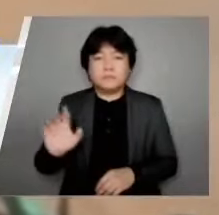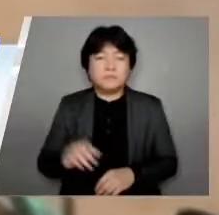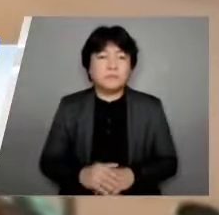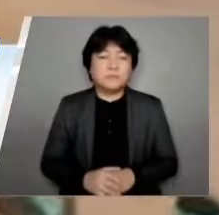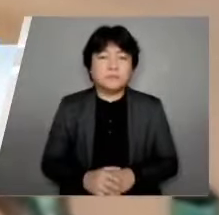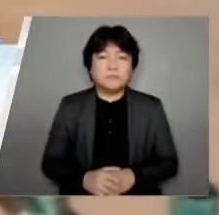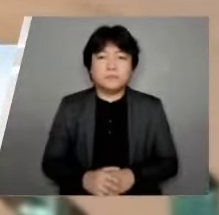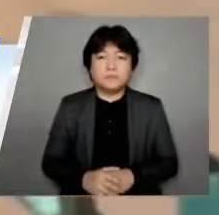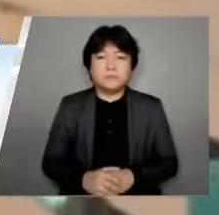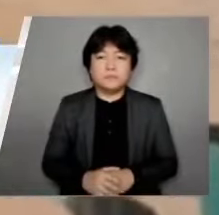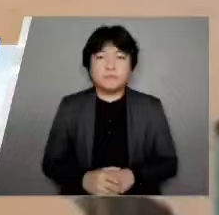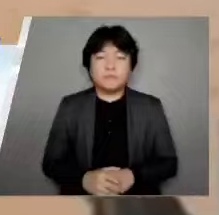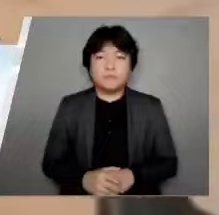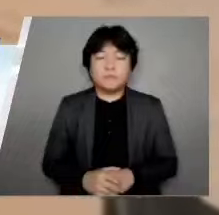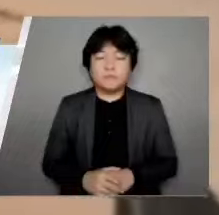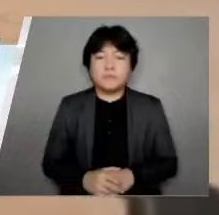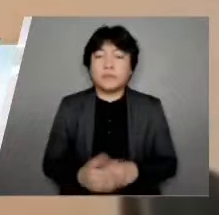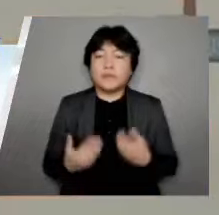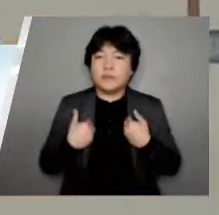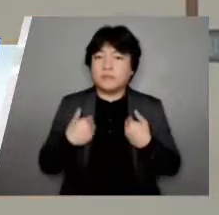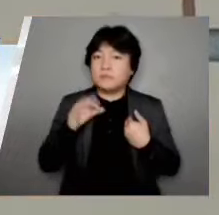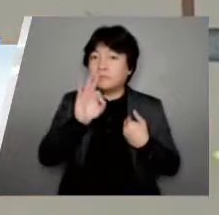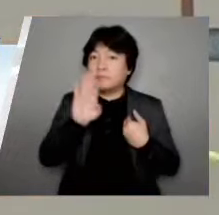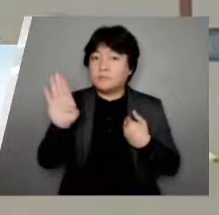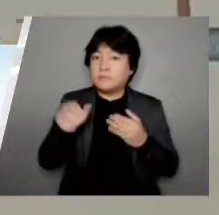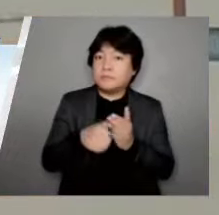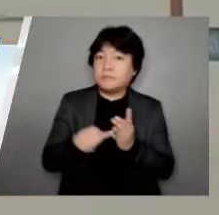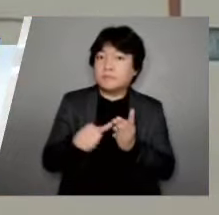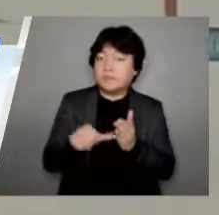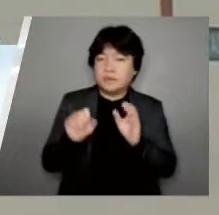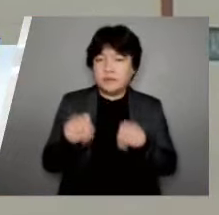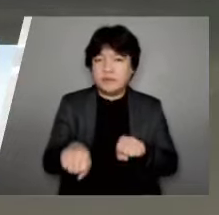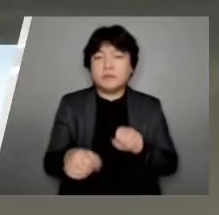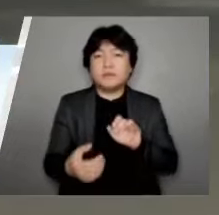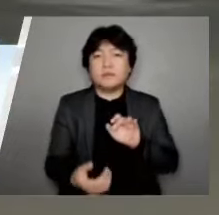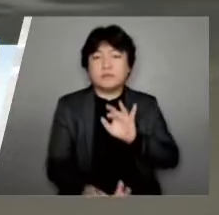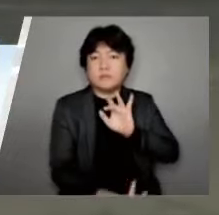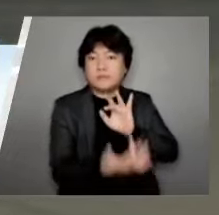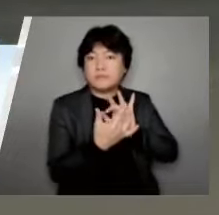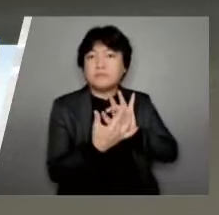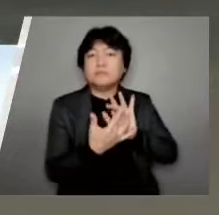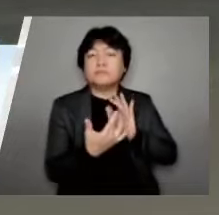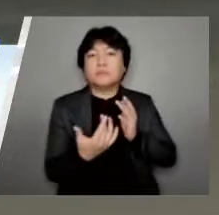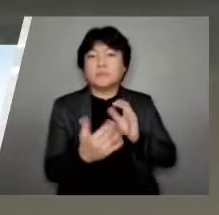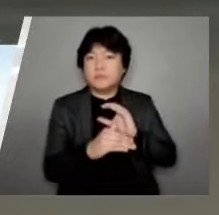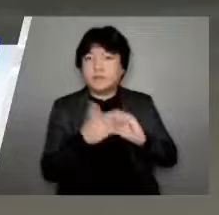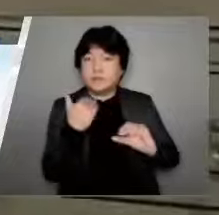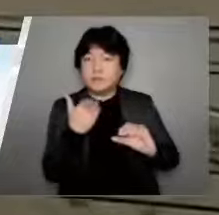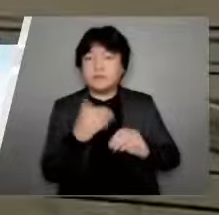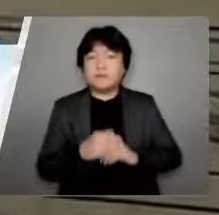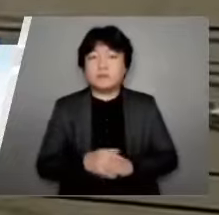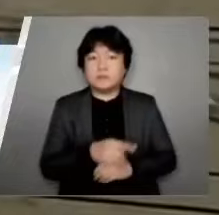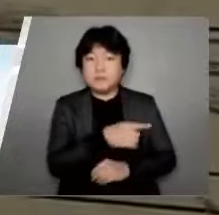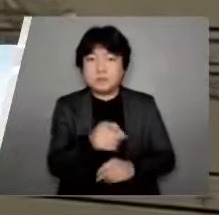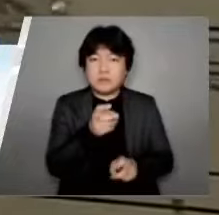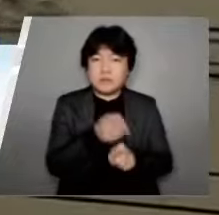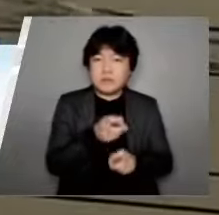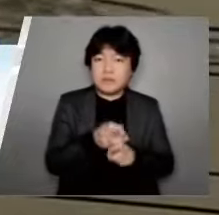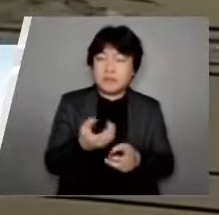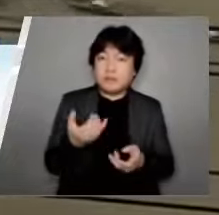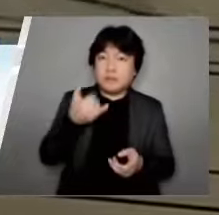8571-4375. Meron din po kaming Facebook page that they can PM us there kung nahihirapan silang to